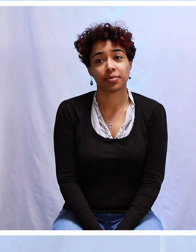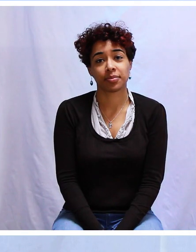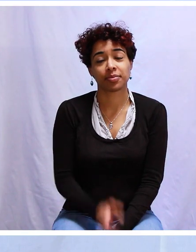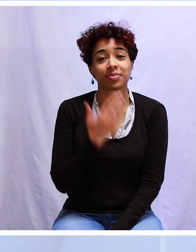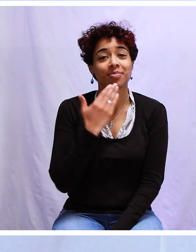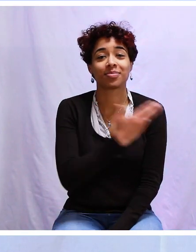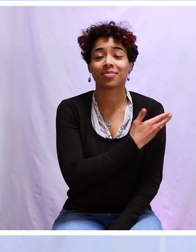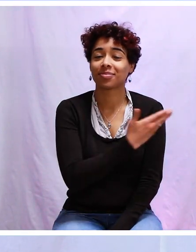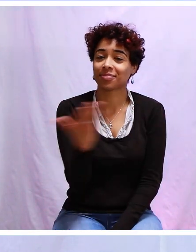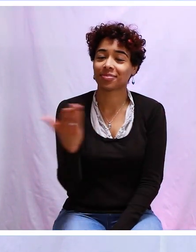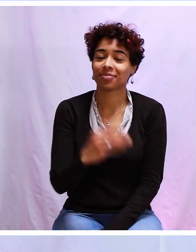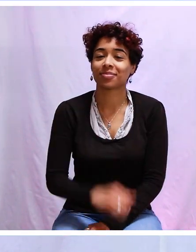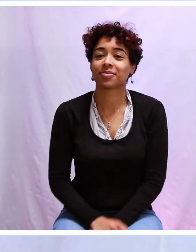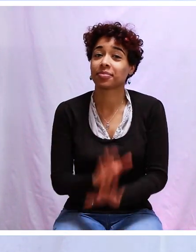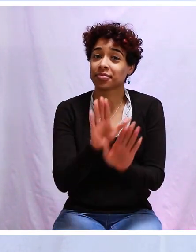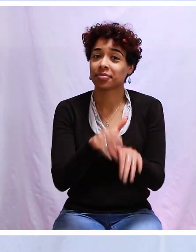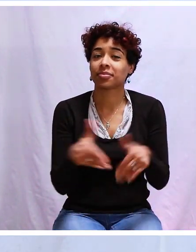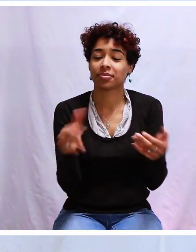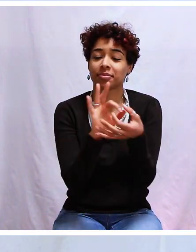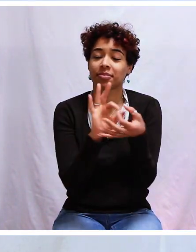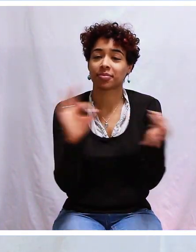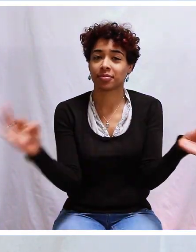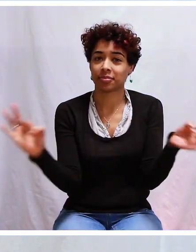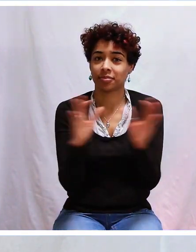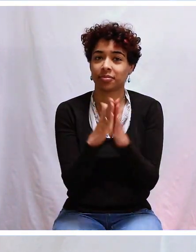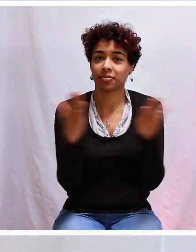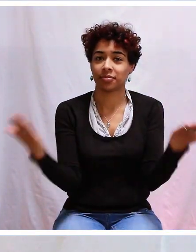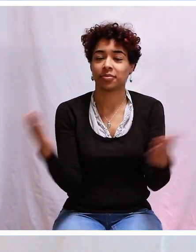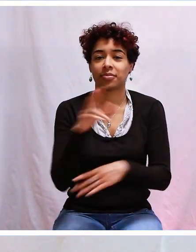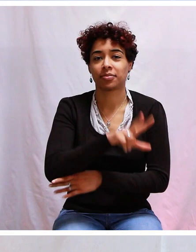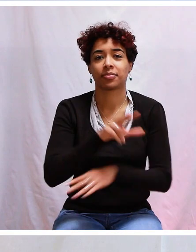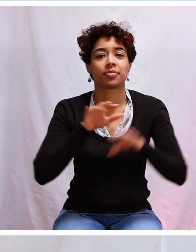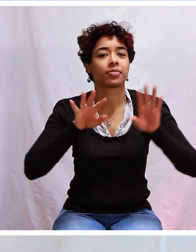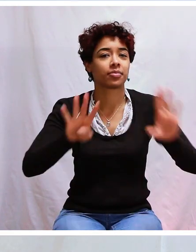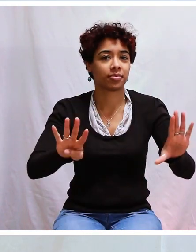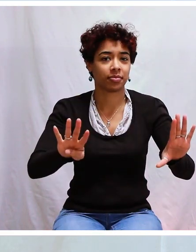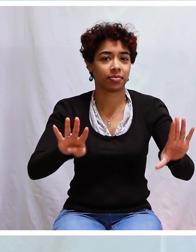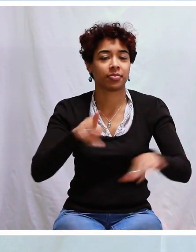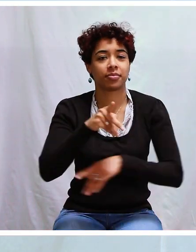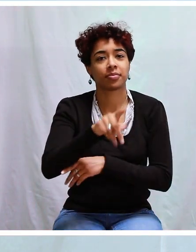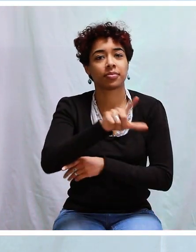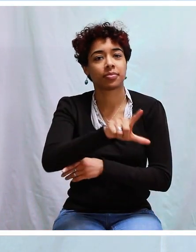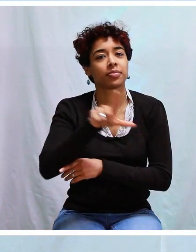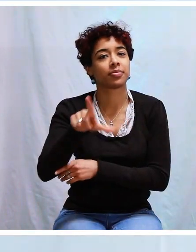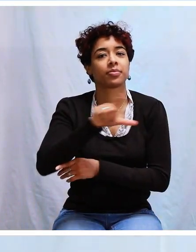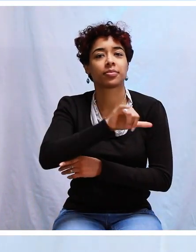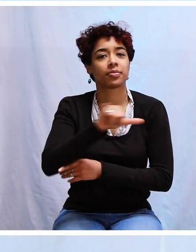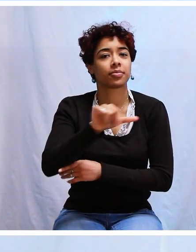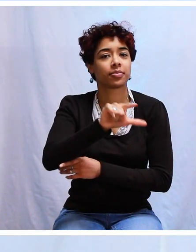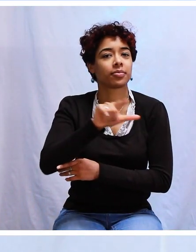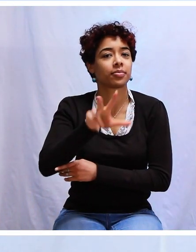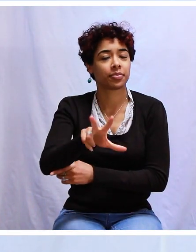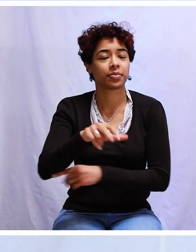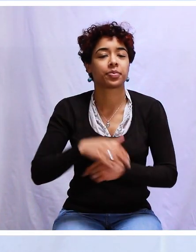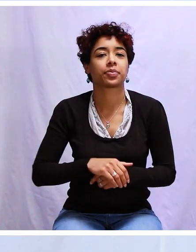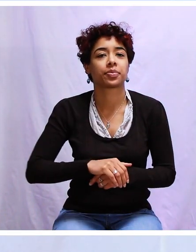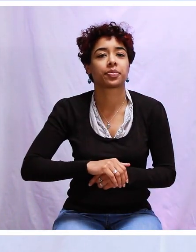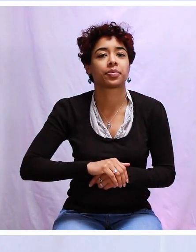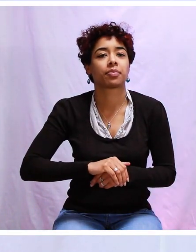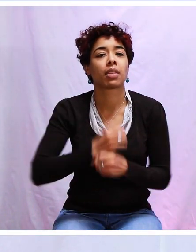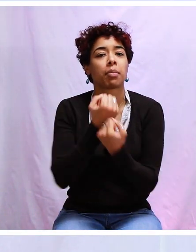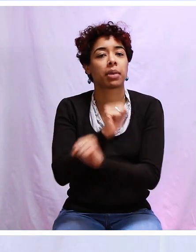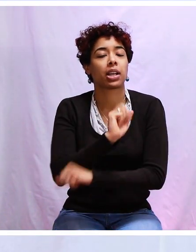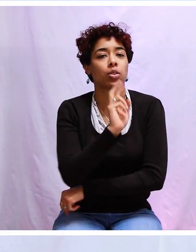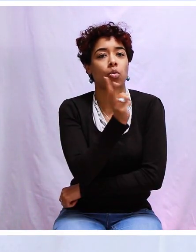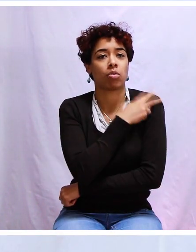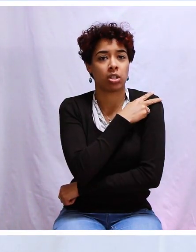Bonjour à tous et à toutes. On continue notre lecture, Genèse 39, versets 22-23. Le chef de la prison plaça sous sa